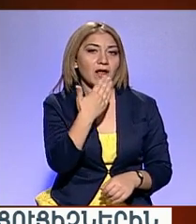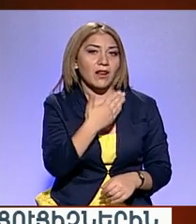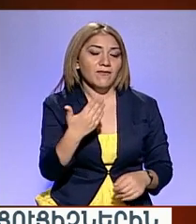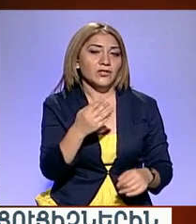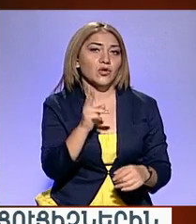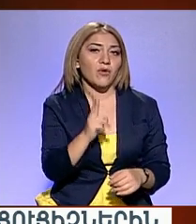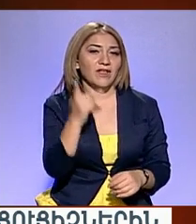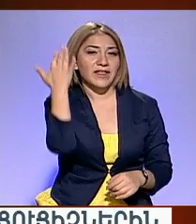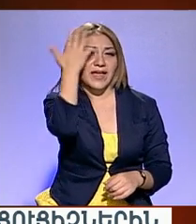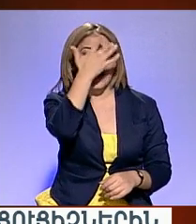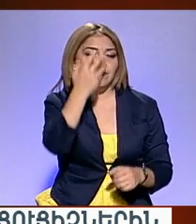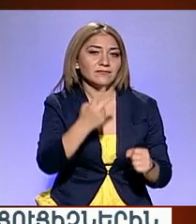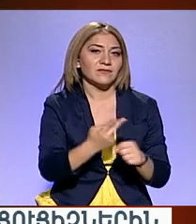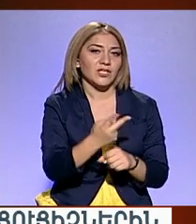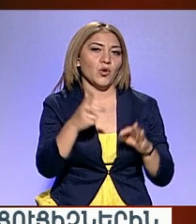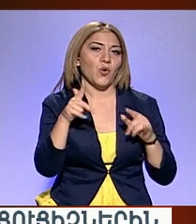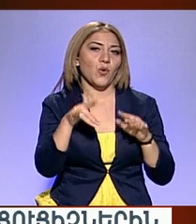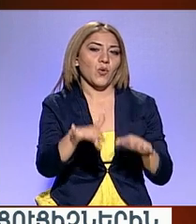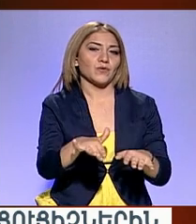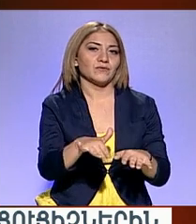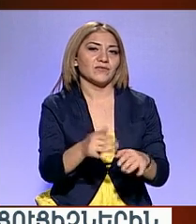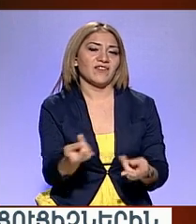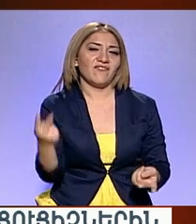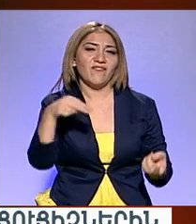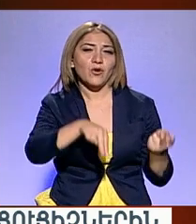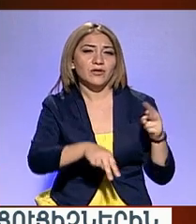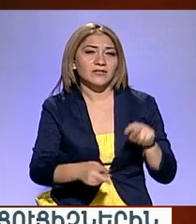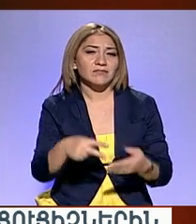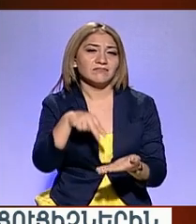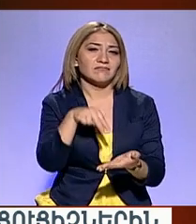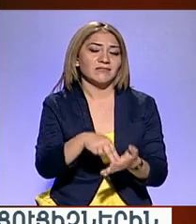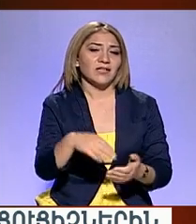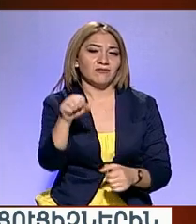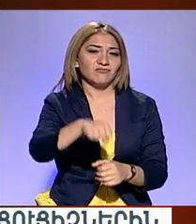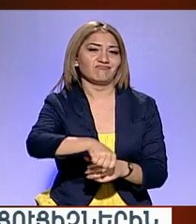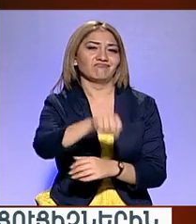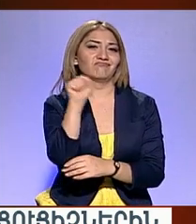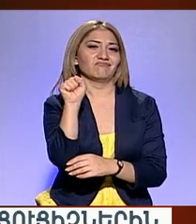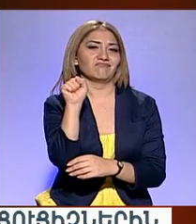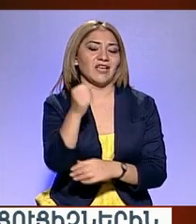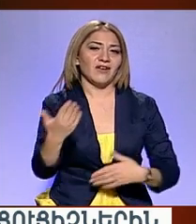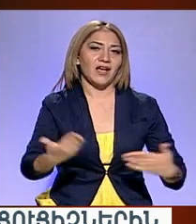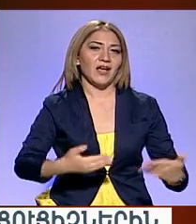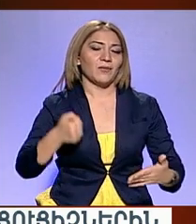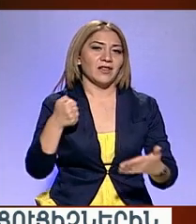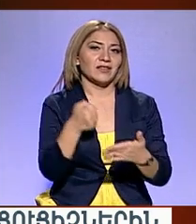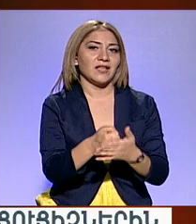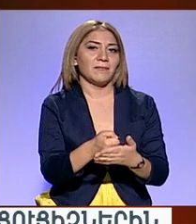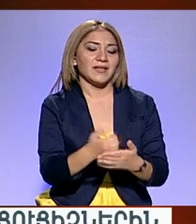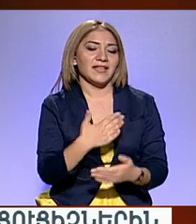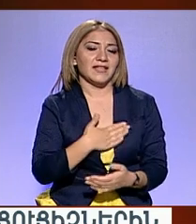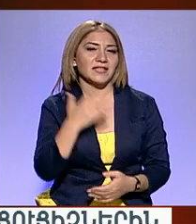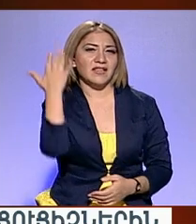ոչ միայն երազում է, այլև կանգնում է ոտքի, ուղում է մեջքը եւ քայլում է դեպի